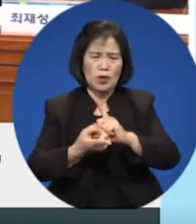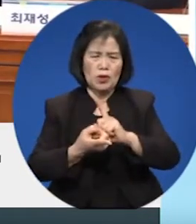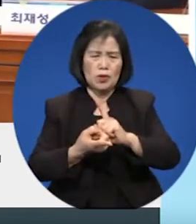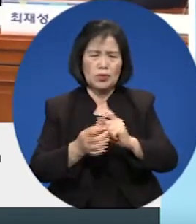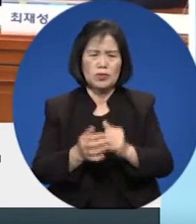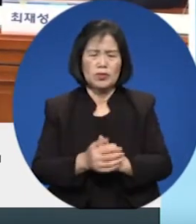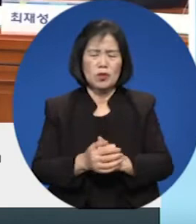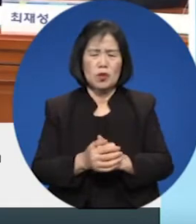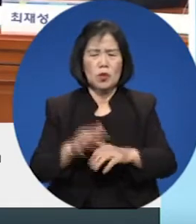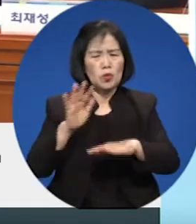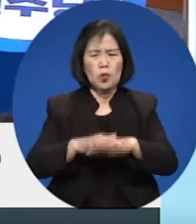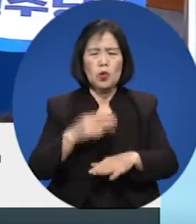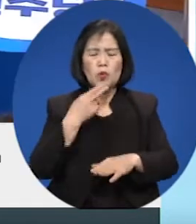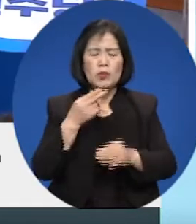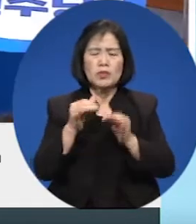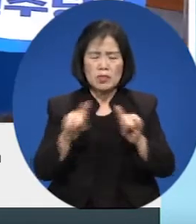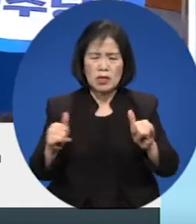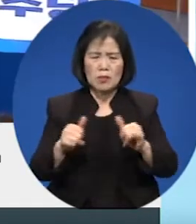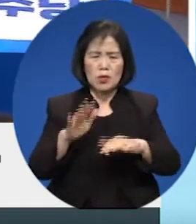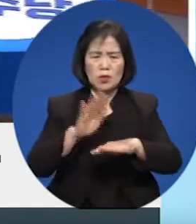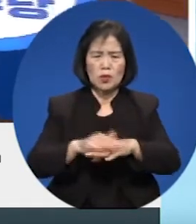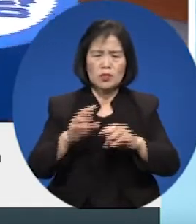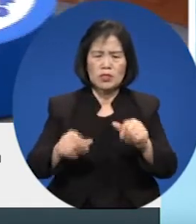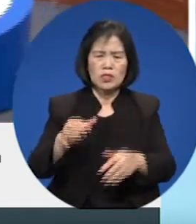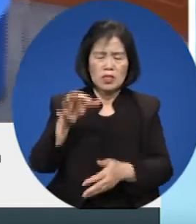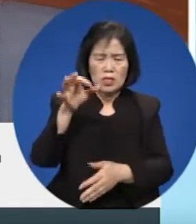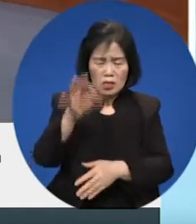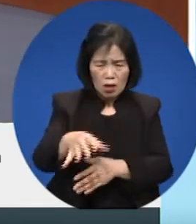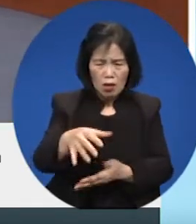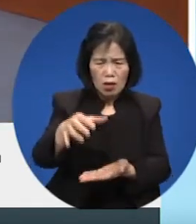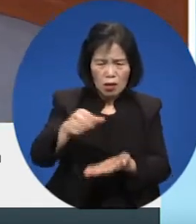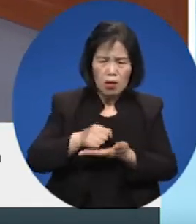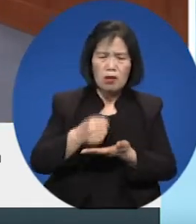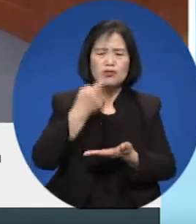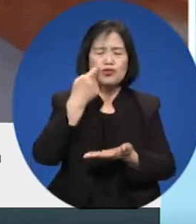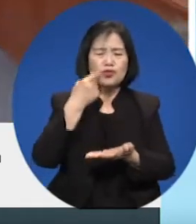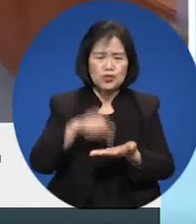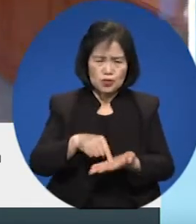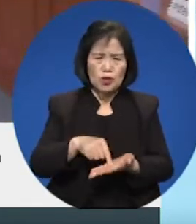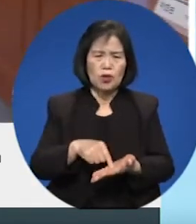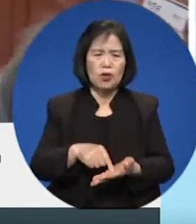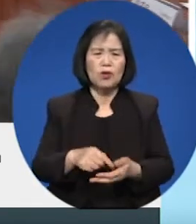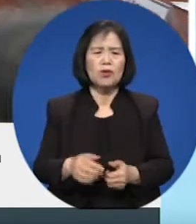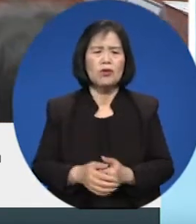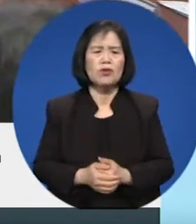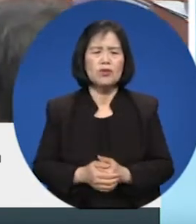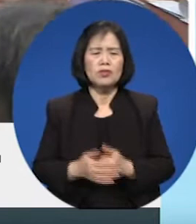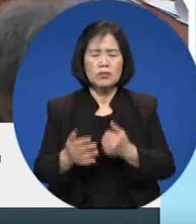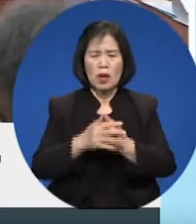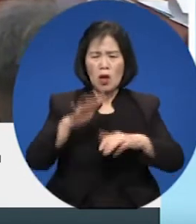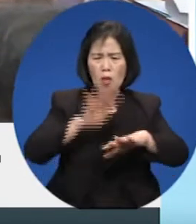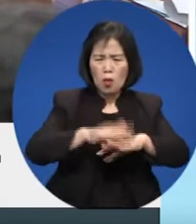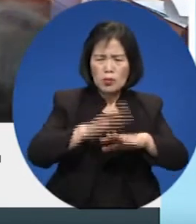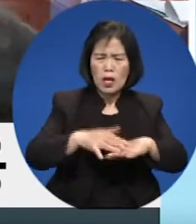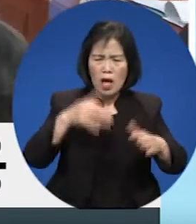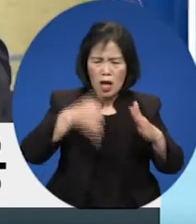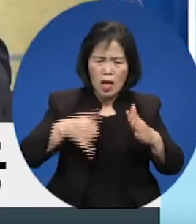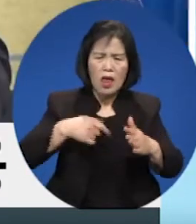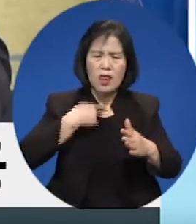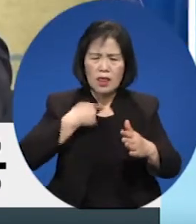비누 몸인 의 어떤 농지 취득이 사실은 굉장히 10주 현재 사실은 뭐 농사를 짓지 않아도 농지 취득을